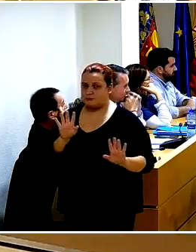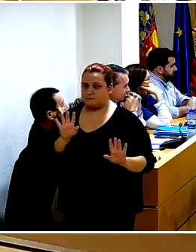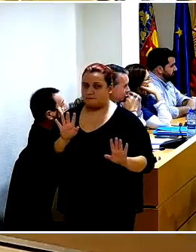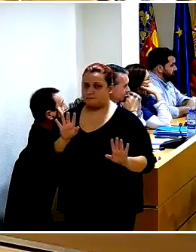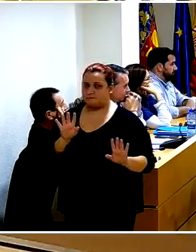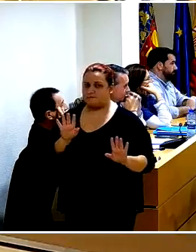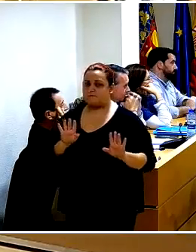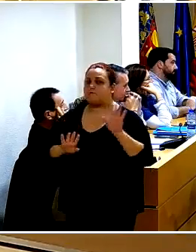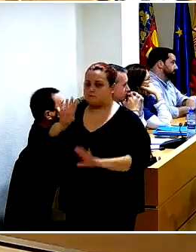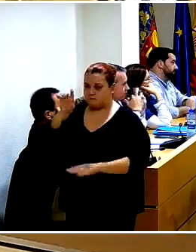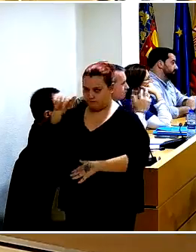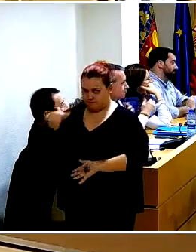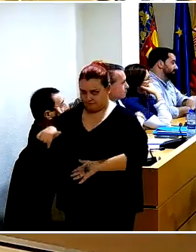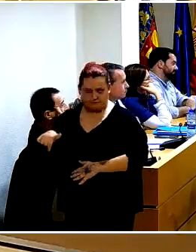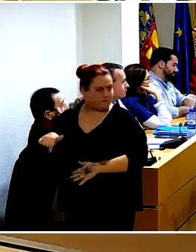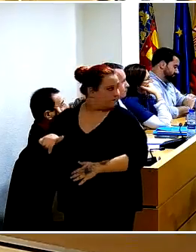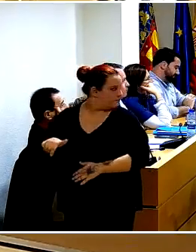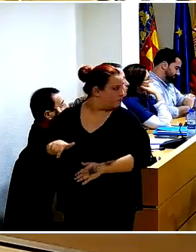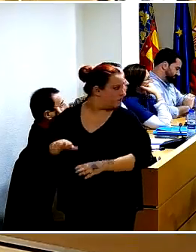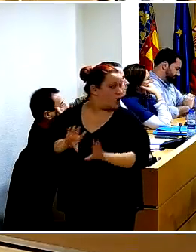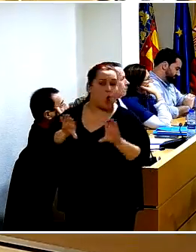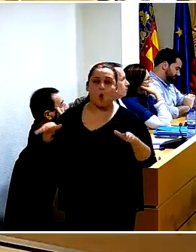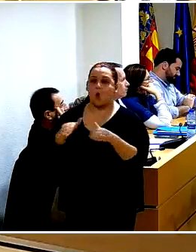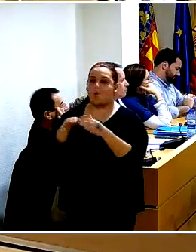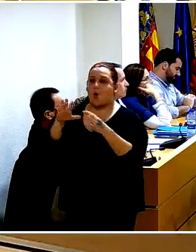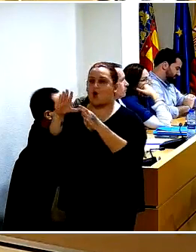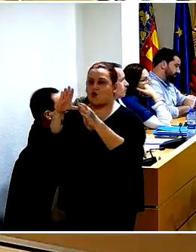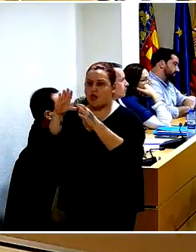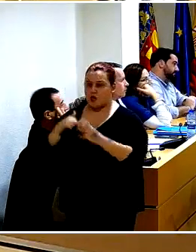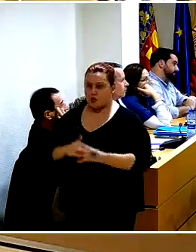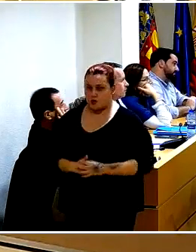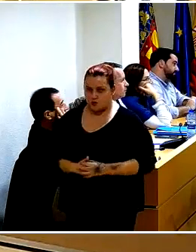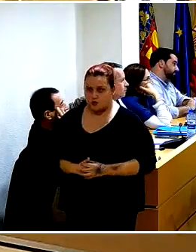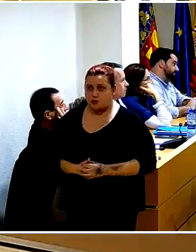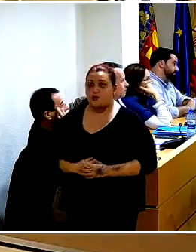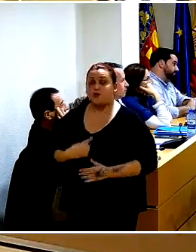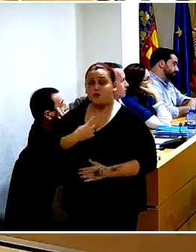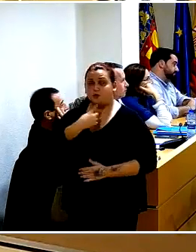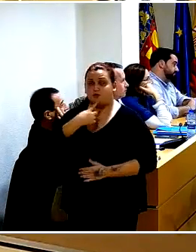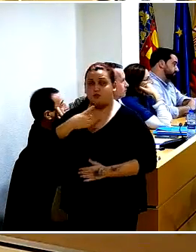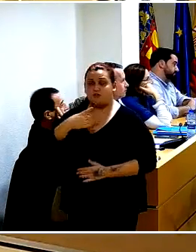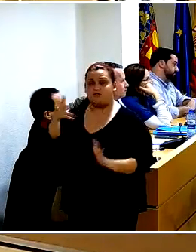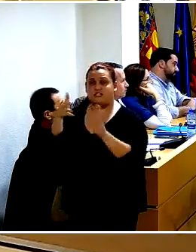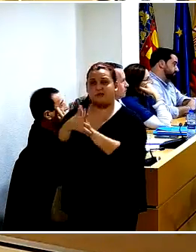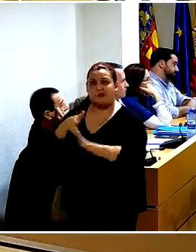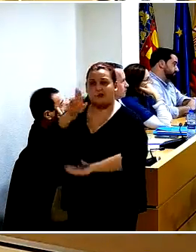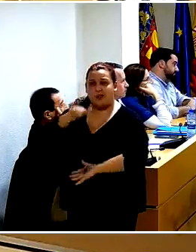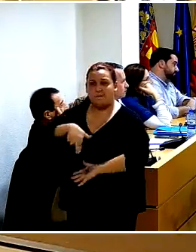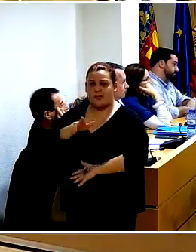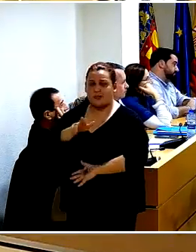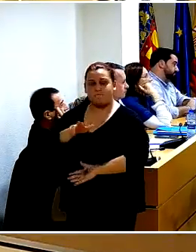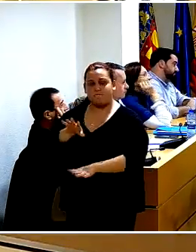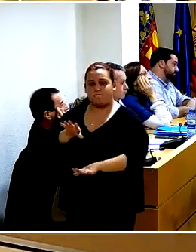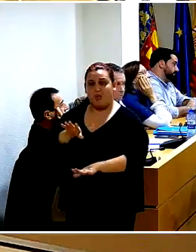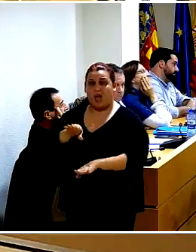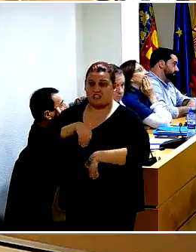paraula, Mati. Sí, gràcies, senyora alcaldessa. Siguent en lo manifestat anteriorment, s'anem a estendre també. Sí